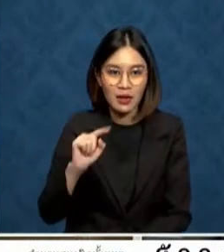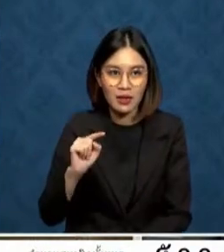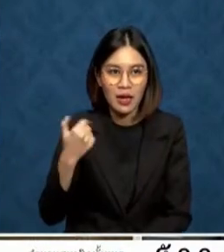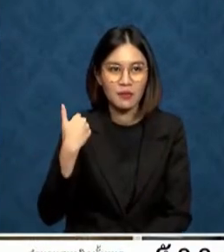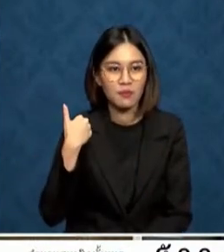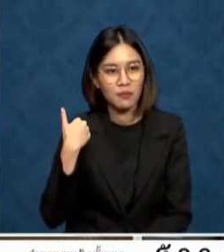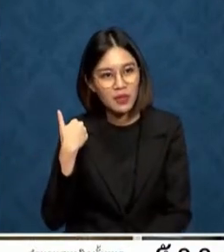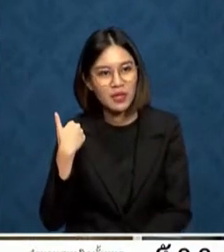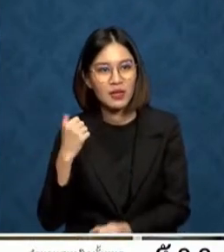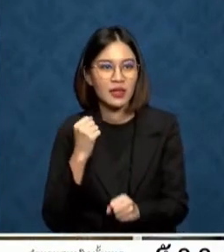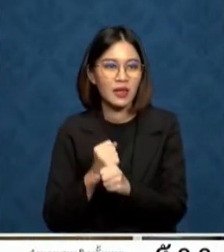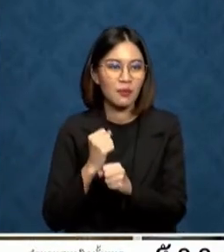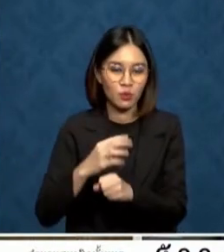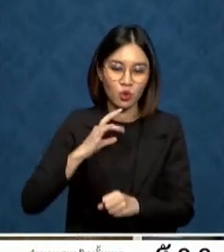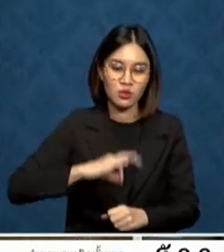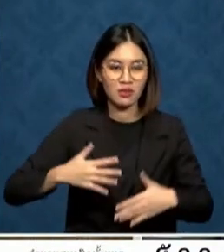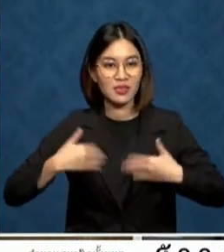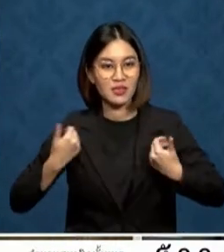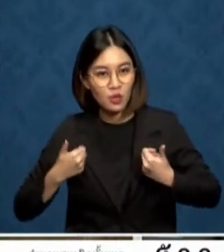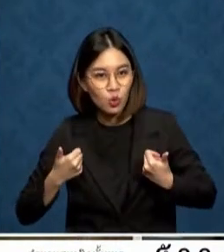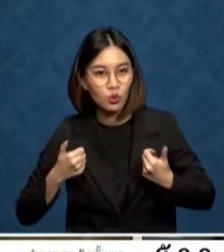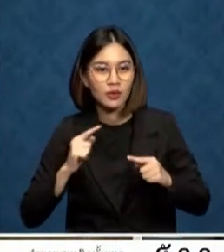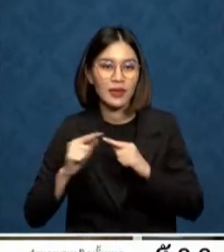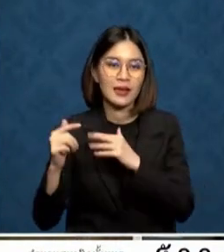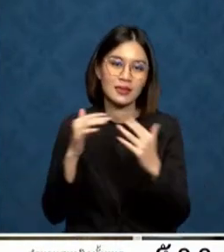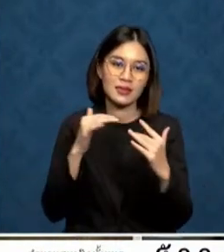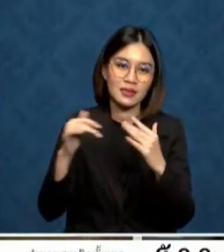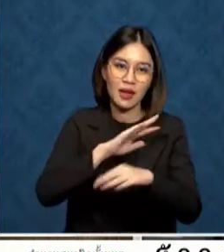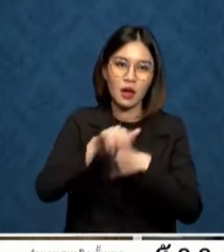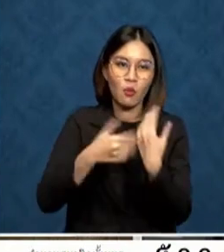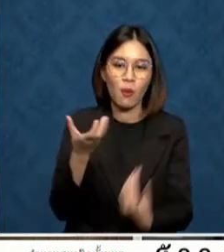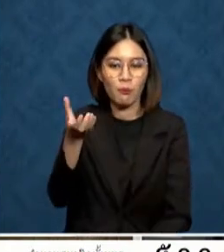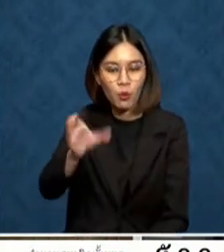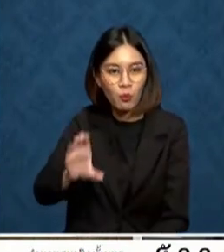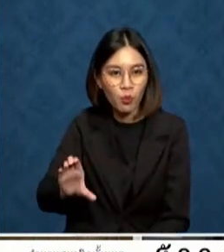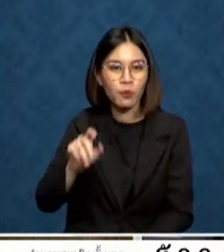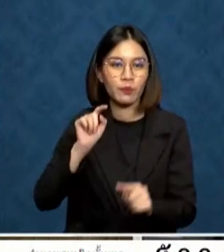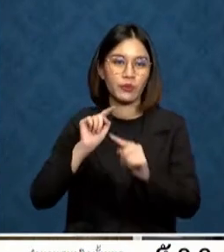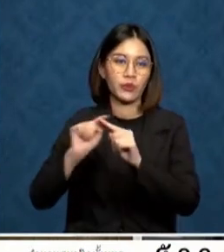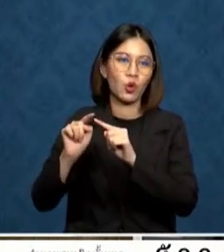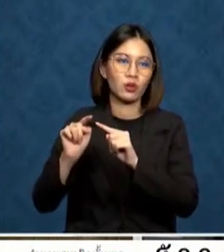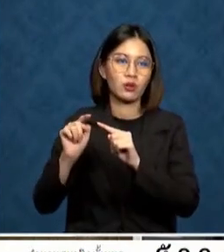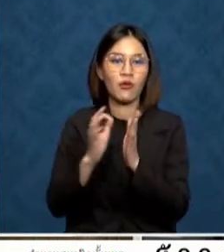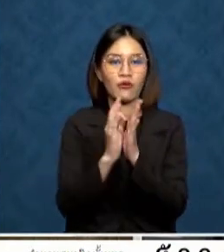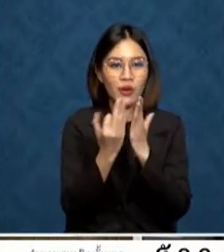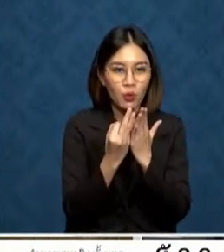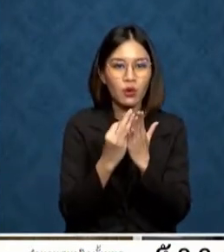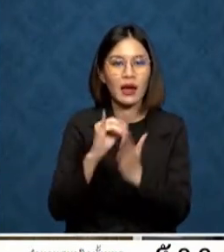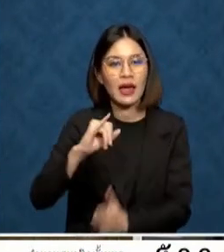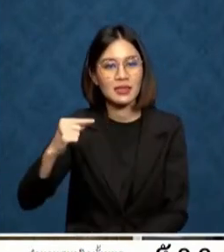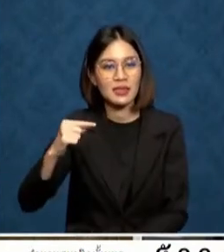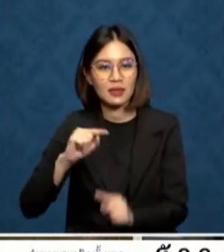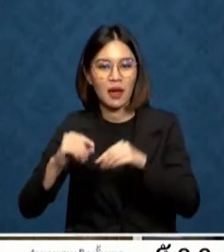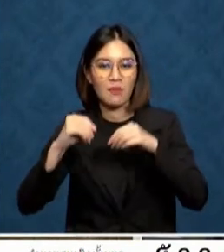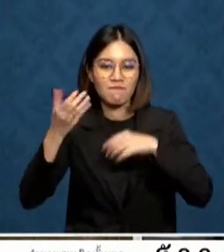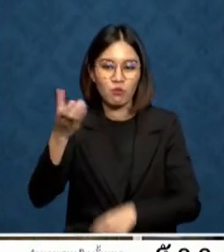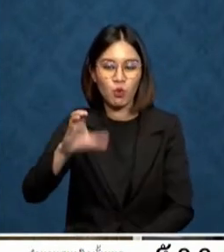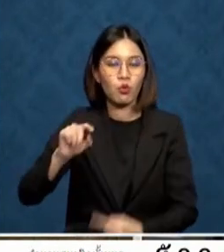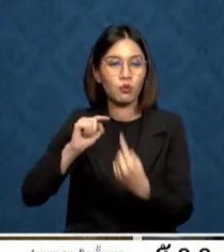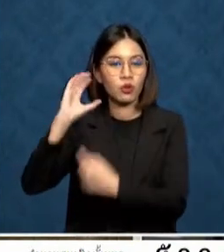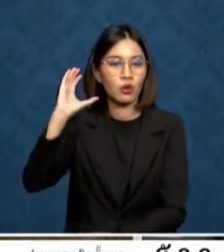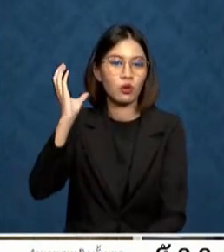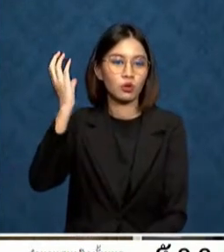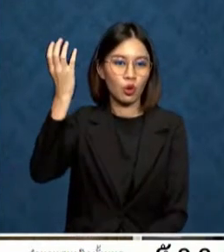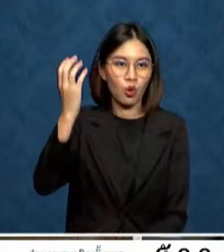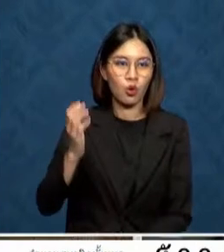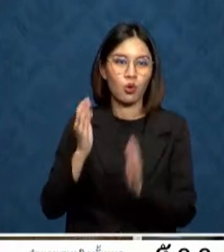คทนใส่ความบันเทิงแล้วเขาก็สื่อสารสิ่งเหล่านั้นผ่านสื่อต่างๆแพลตฟอร์มต่างๆไปทั่วโลกจน